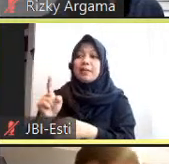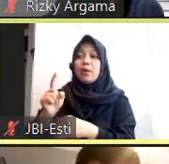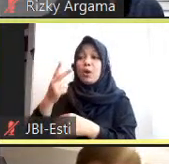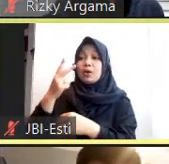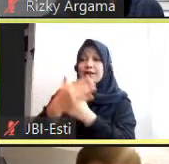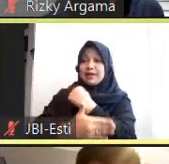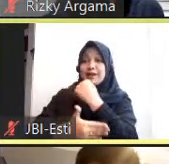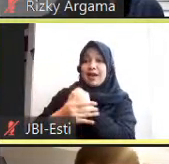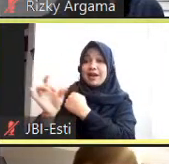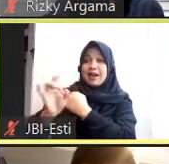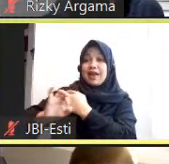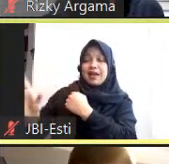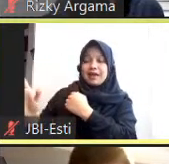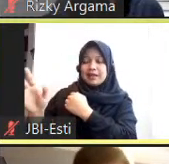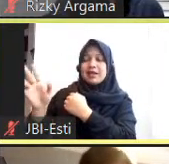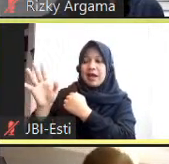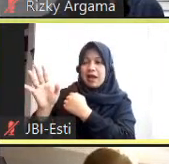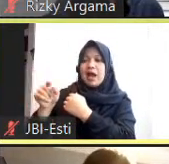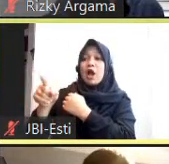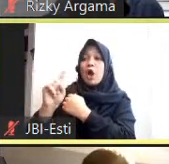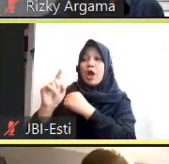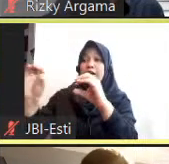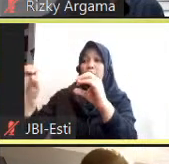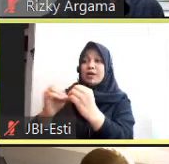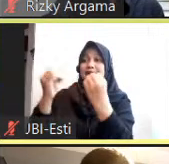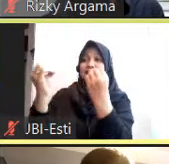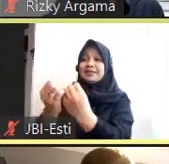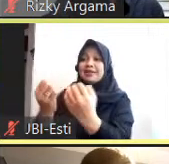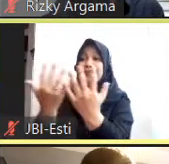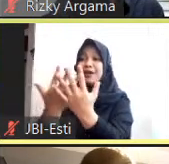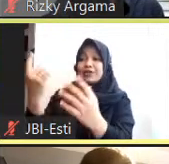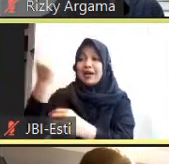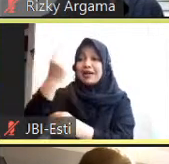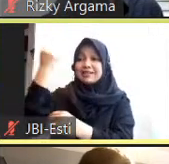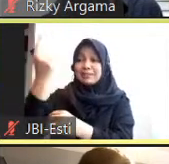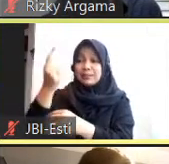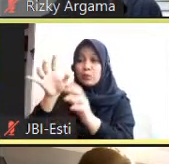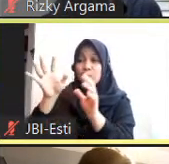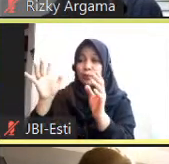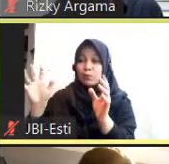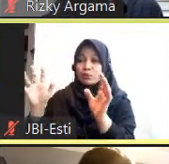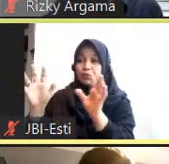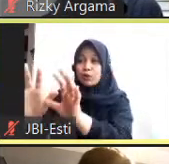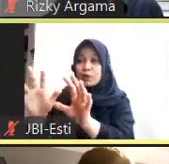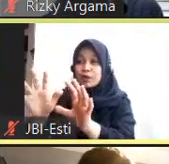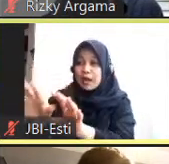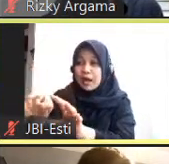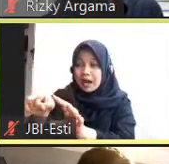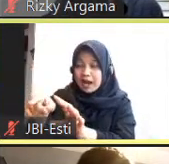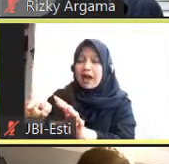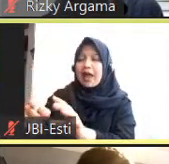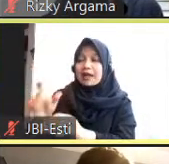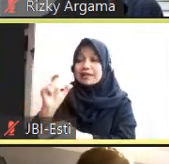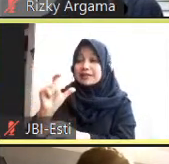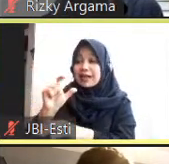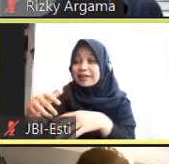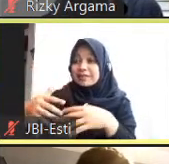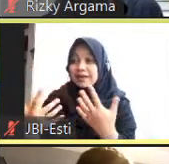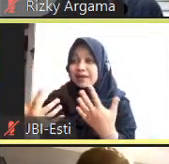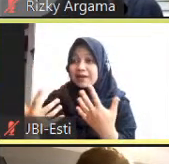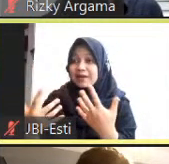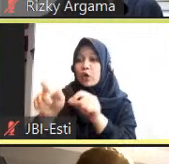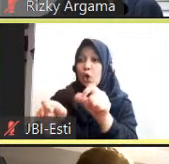serangan kepada organisasi masyarakat sipil, backlash itu juga salah satunya adalah dengan menyerang public image-nya. Sebagai foreign